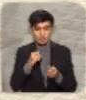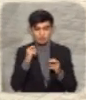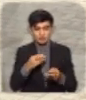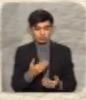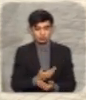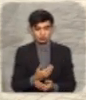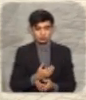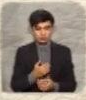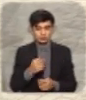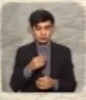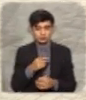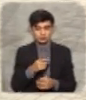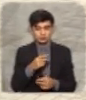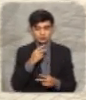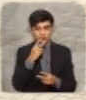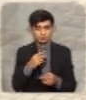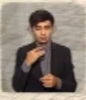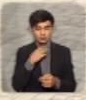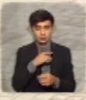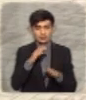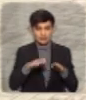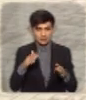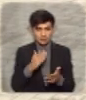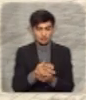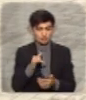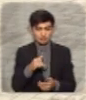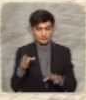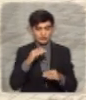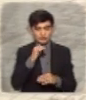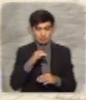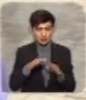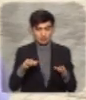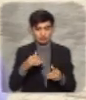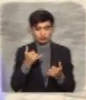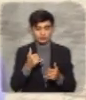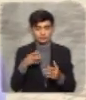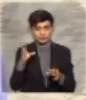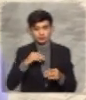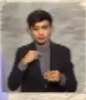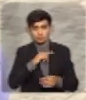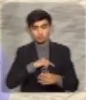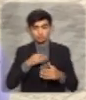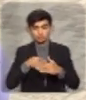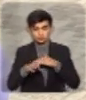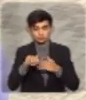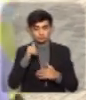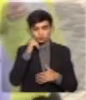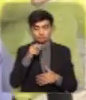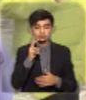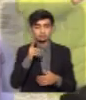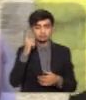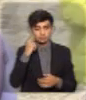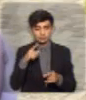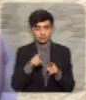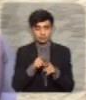Вот. Потому что много, у кого здесь много детей маленькие. Не дай бог, все сейчас уходим на работу. Завтра, кто знает,